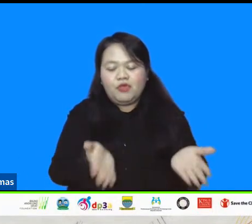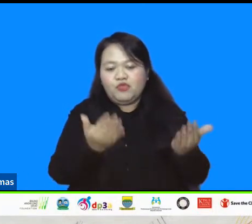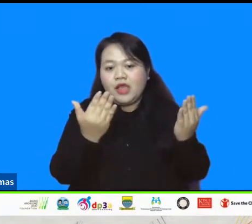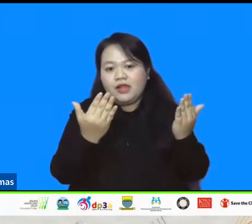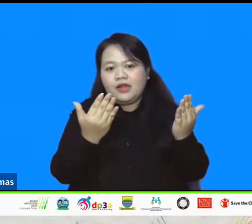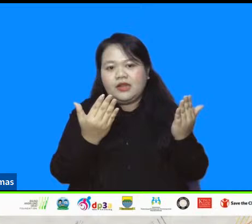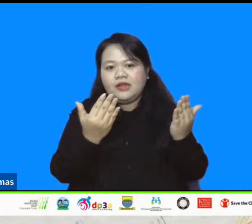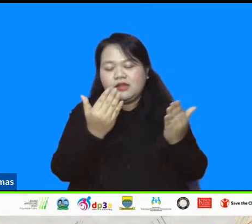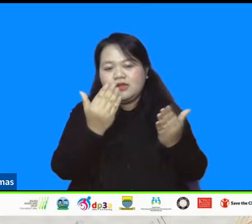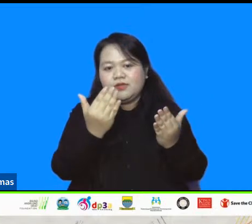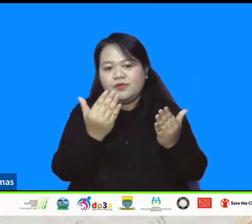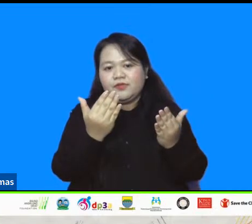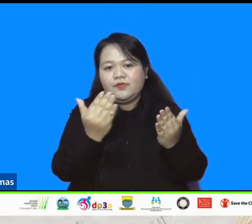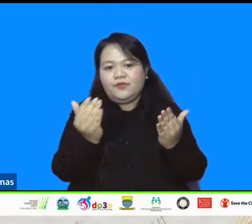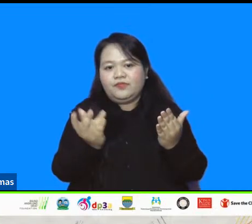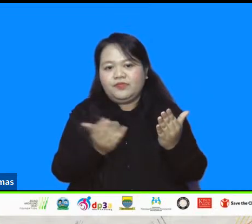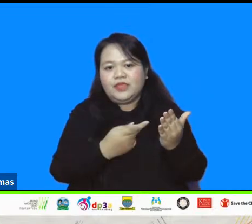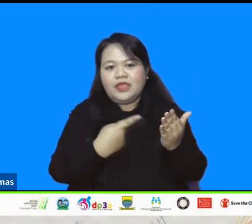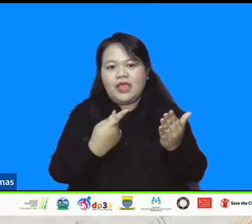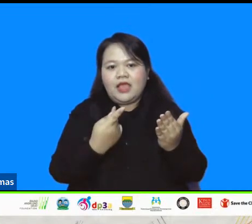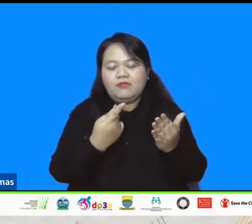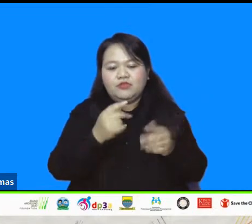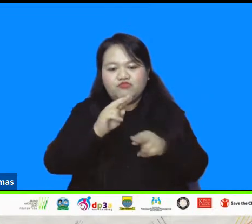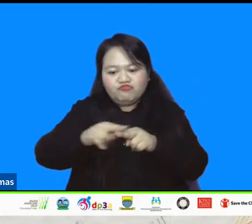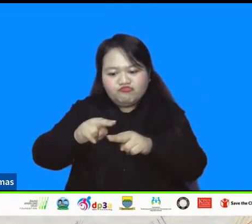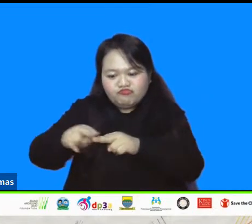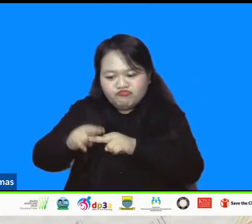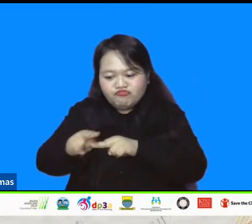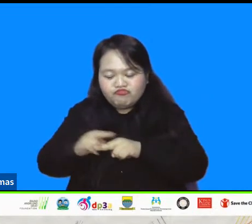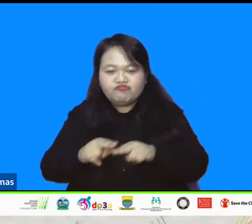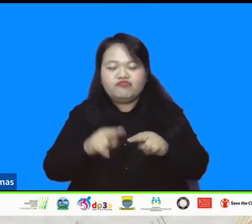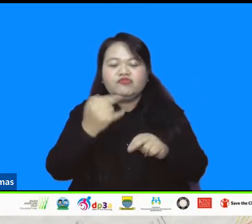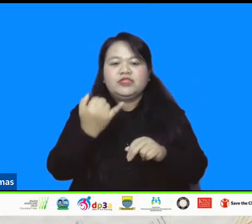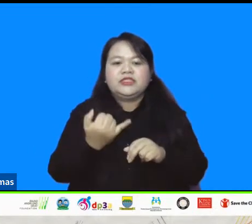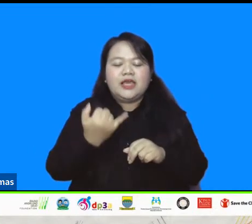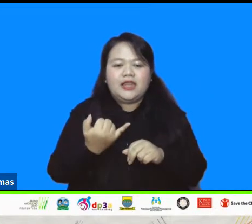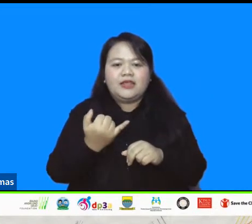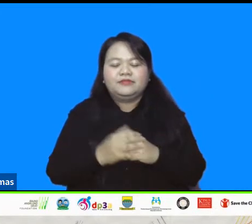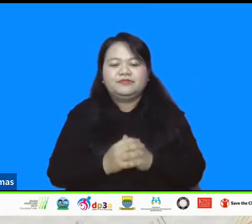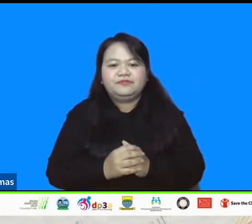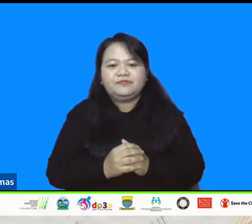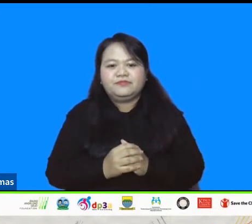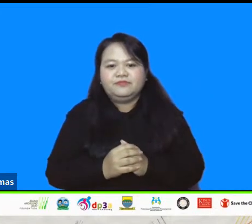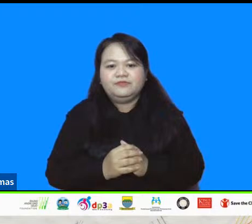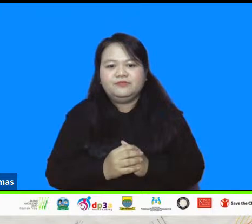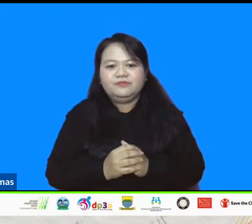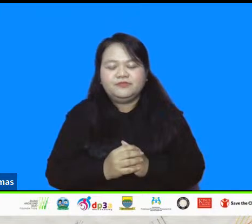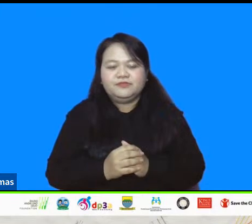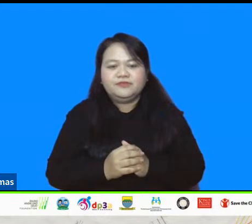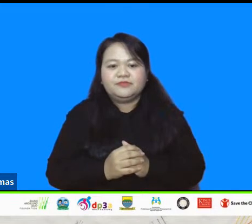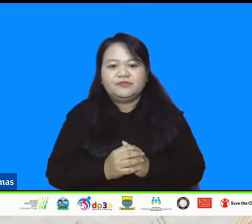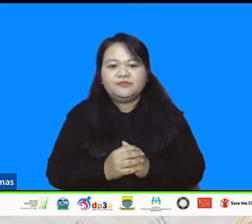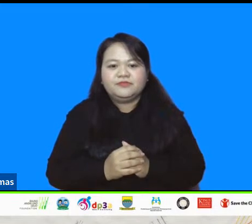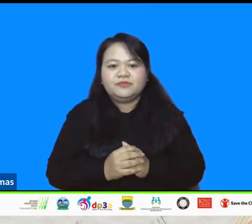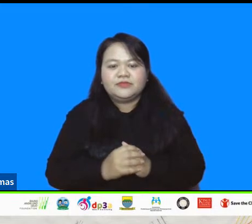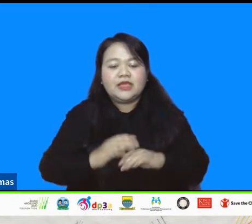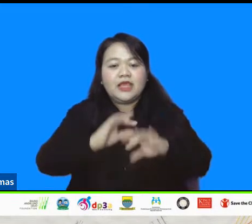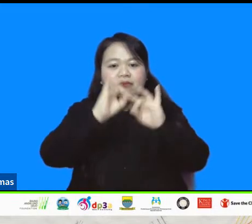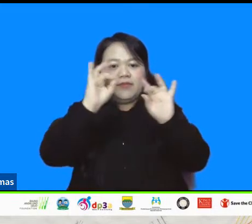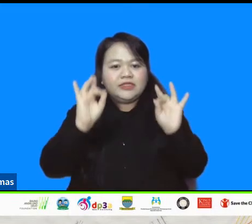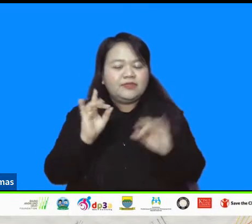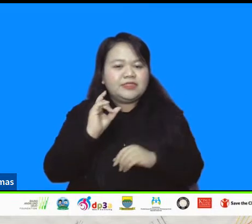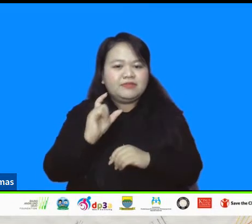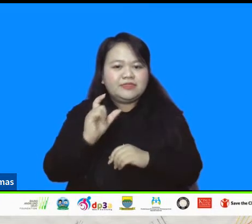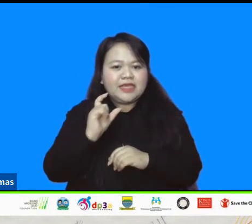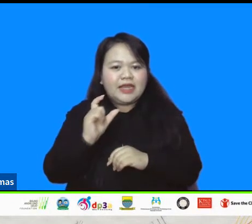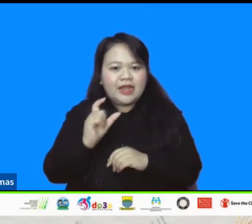yang sedang kami perbaiki ya sekarang ini, sehingga nanti apa berbagai metode gitu ya,